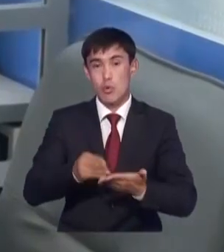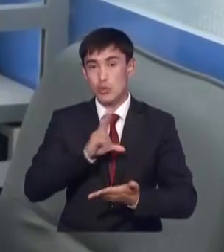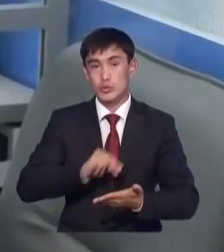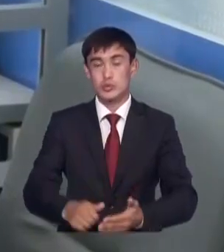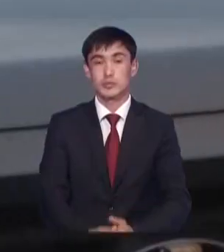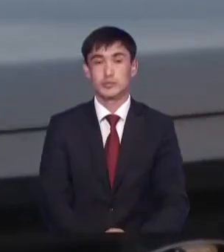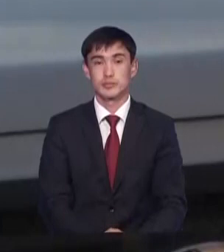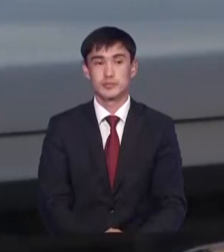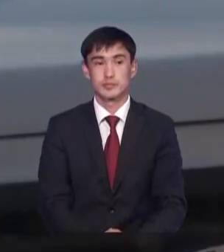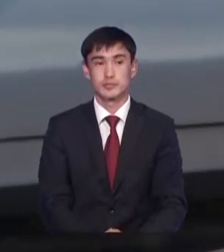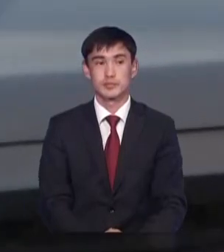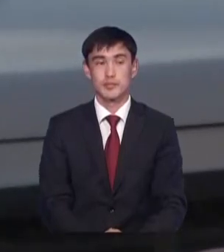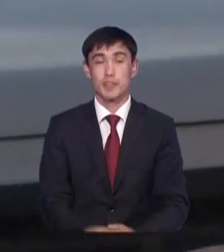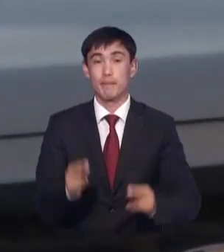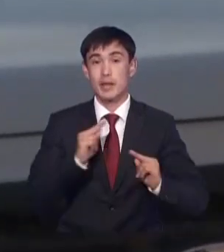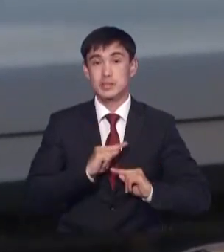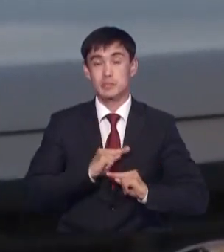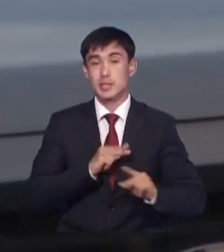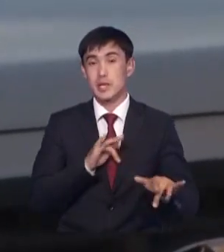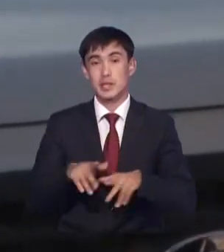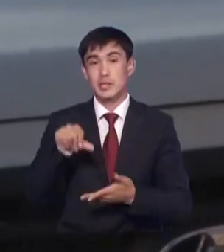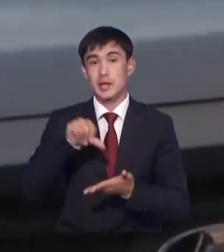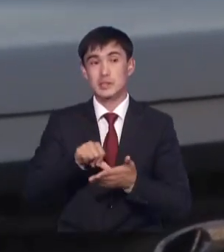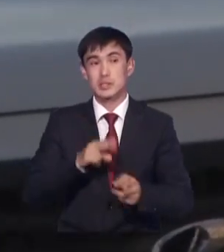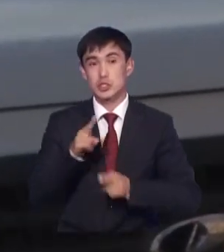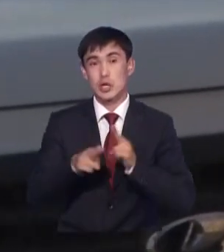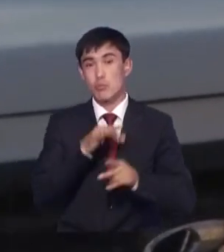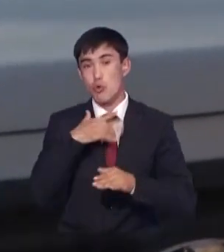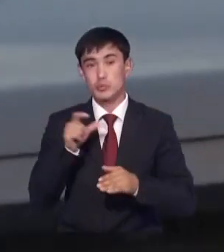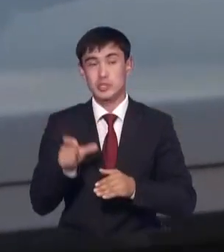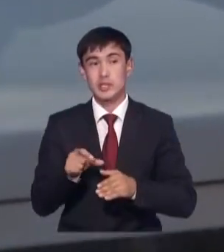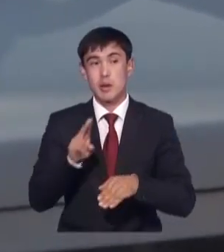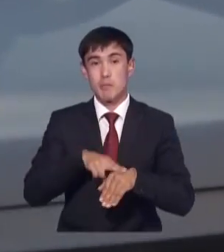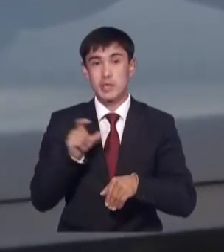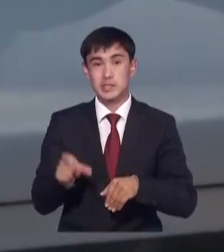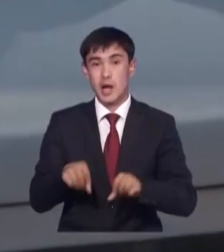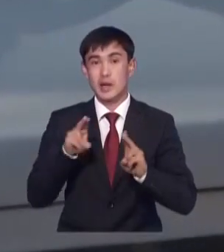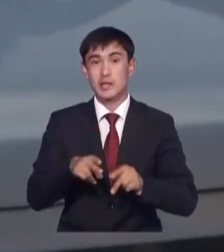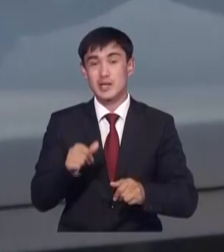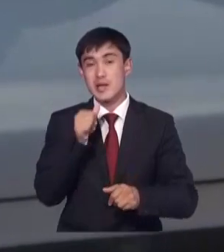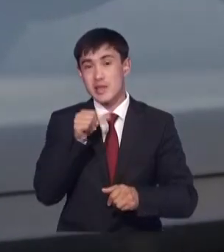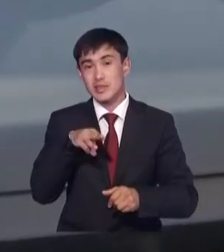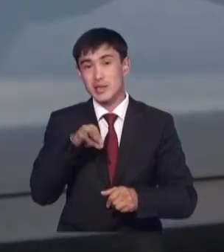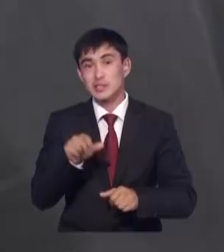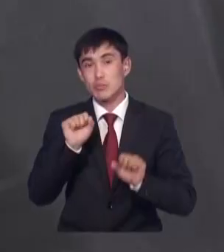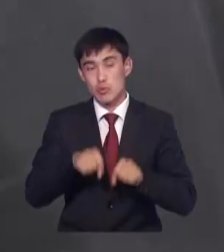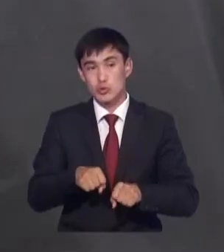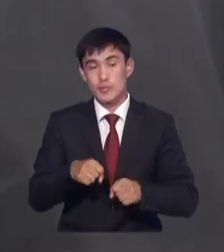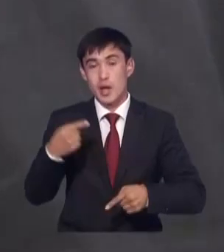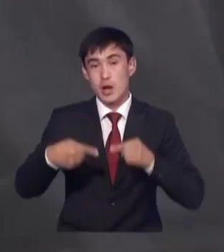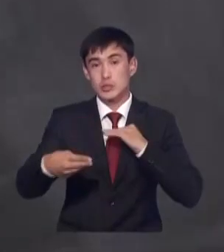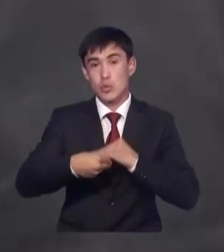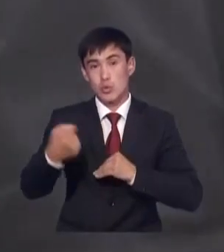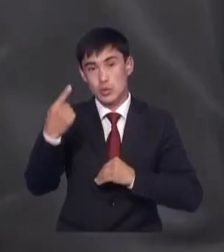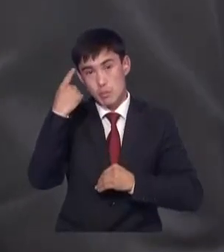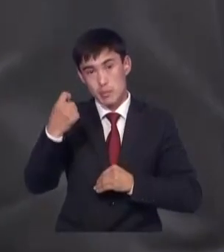жоқ. Қызметі мен әрекетіне қатысты шағым көп түскен тәртіп сақшылары арнайы тестілеуден өтуі мүмкін. Антикордың